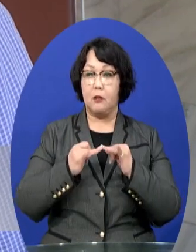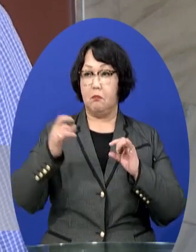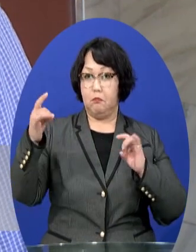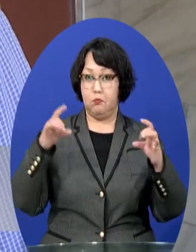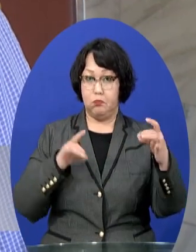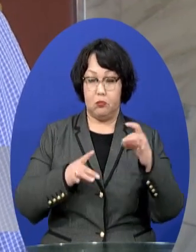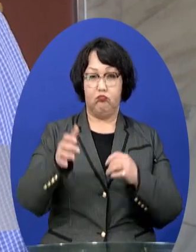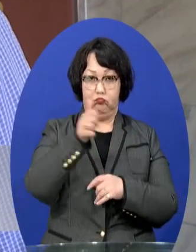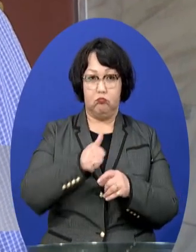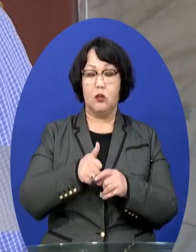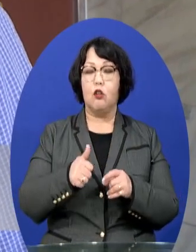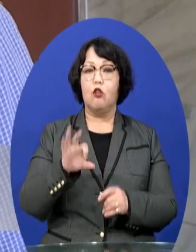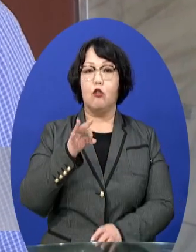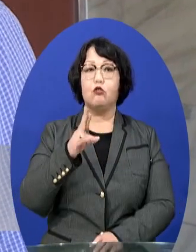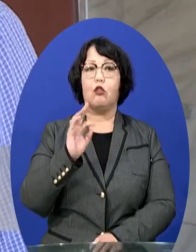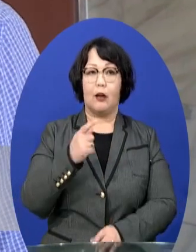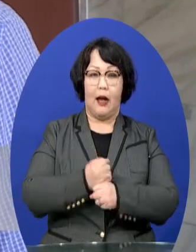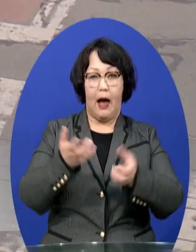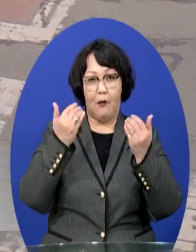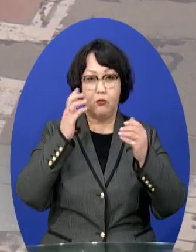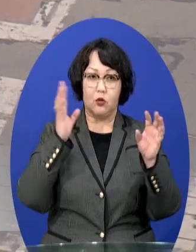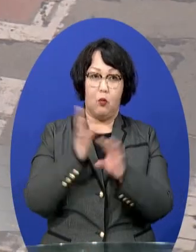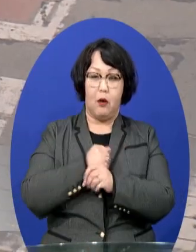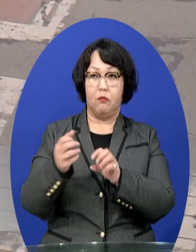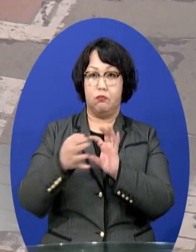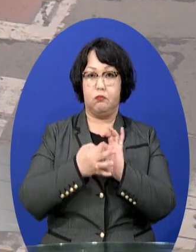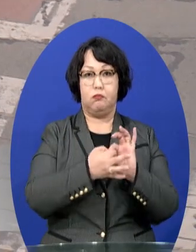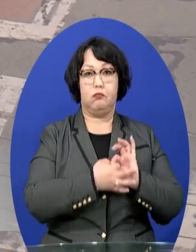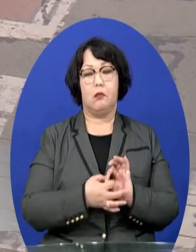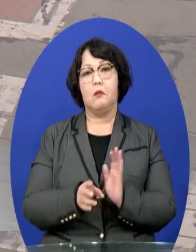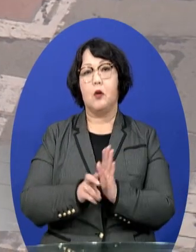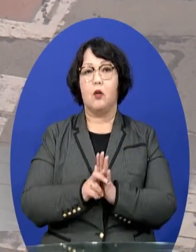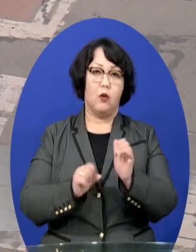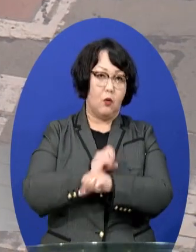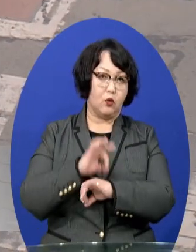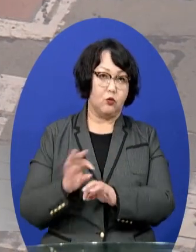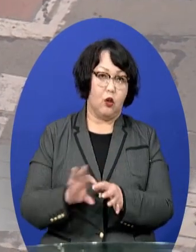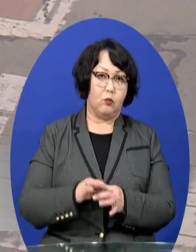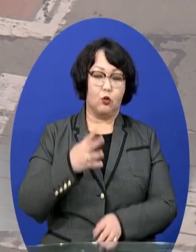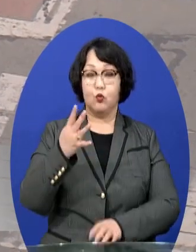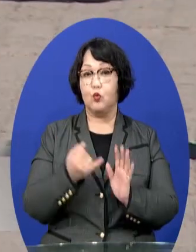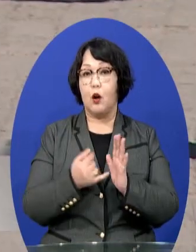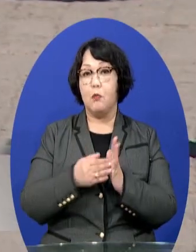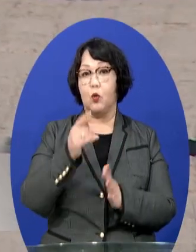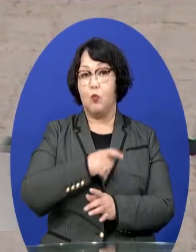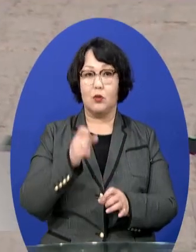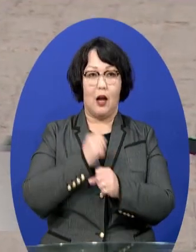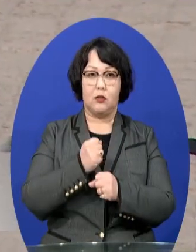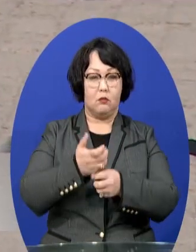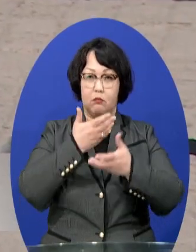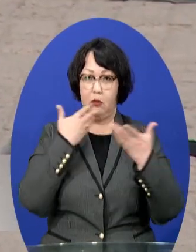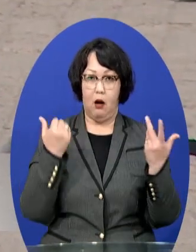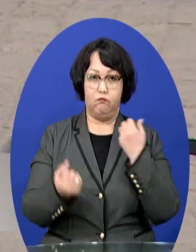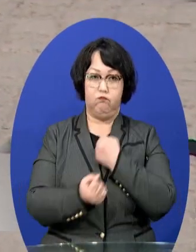ороод уг өдрлөгтөө харилцаад явах боломжийг бүрдүүлсэн байгаа. Цар тахлаас шалтгаалan 46 мянган гаруй хүн ажлын байргүй болсон гэж